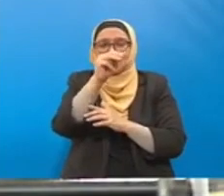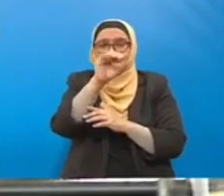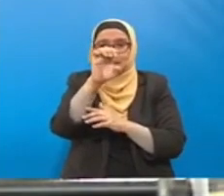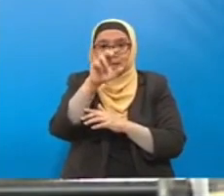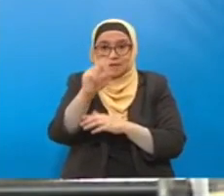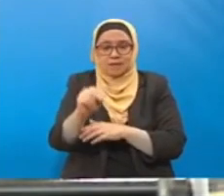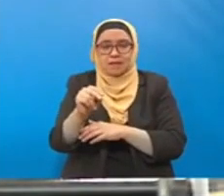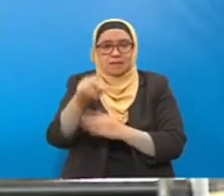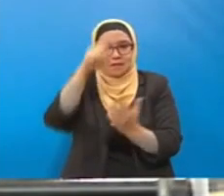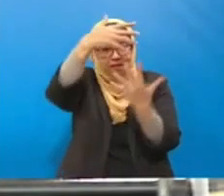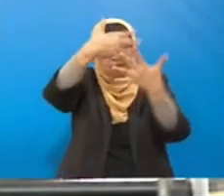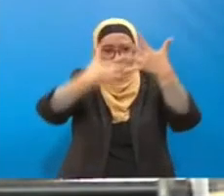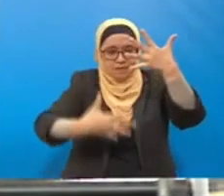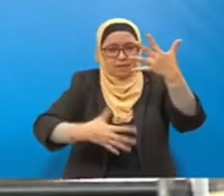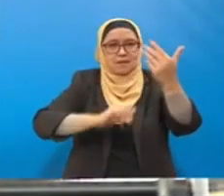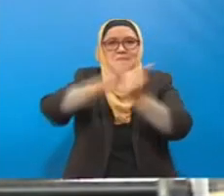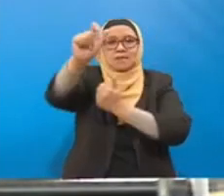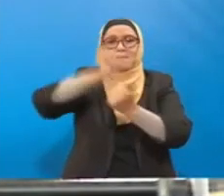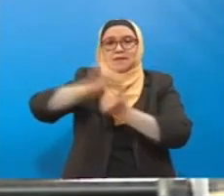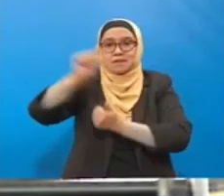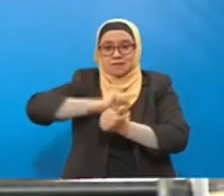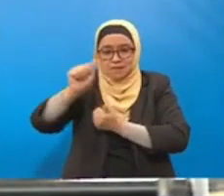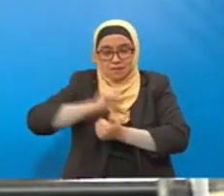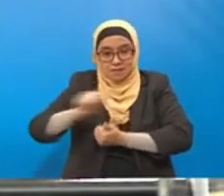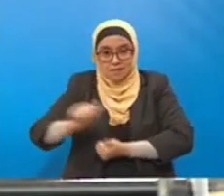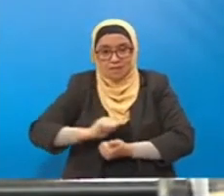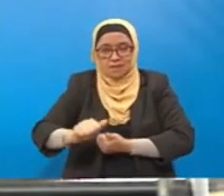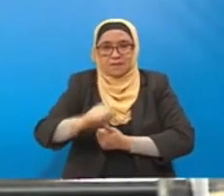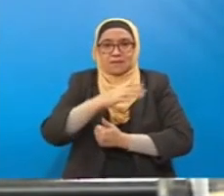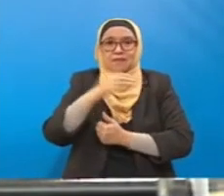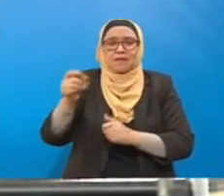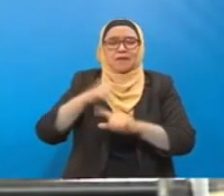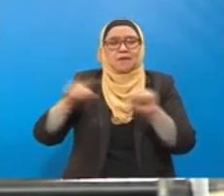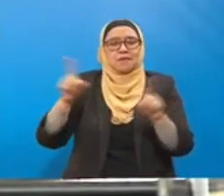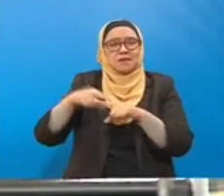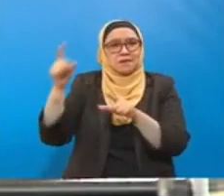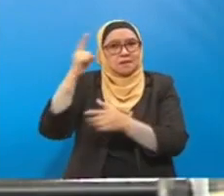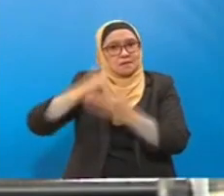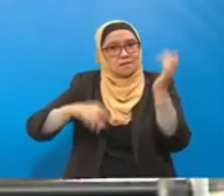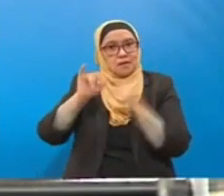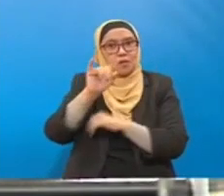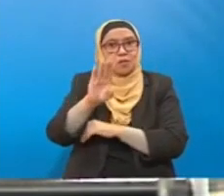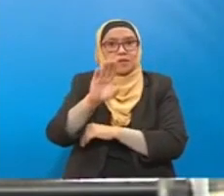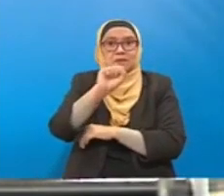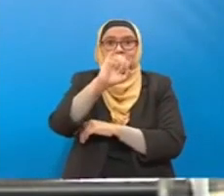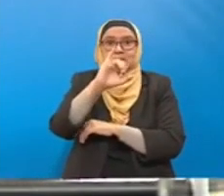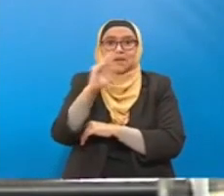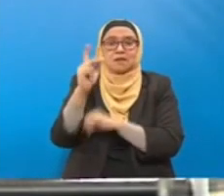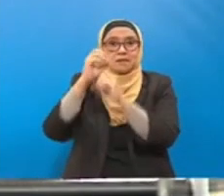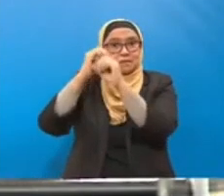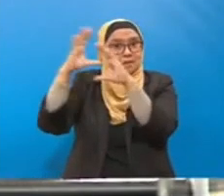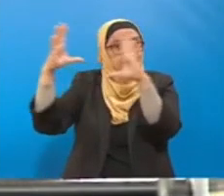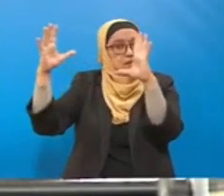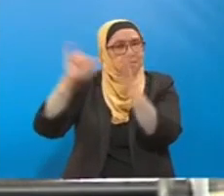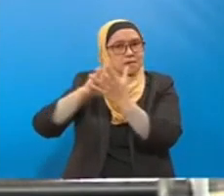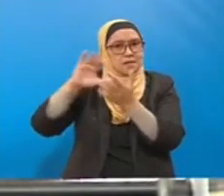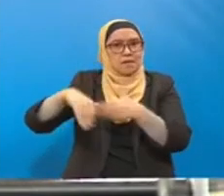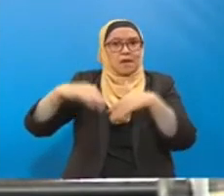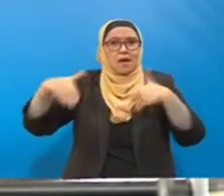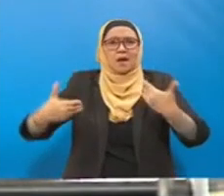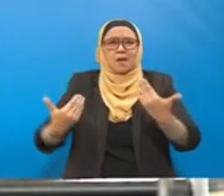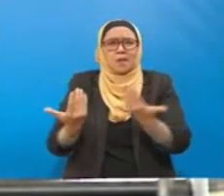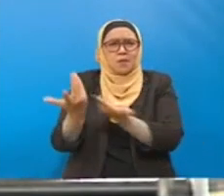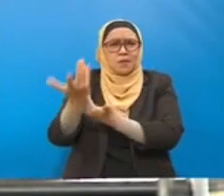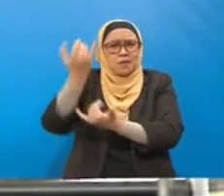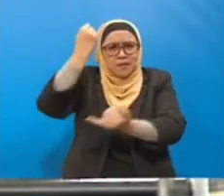tetapi sebagaimana yang yang hormat setelah bayangkan tadi apa yang akhirnya membolehkan mereka masuk ke Gaza khususnya